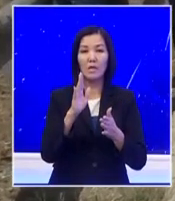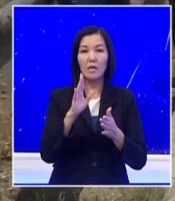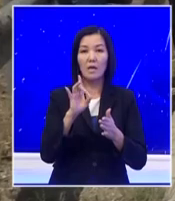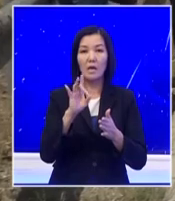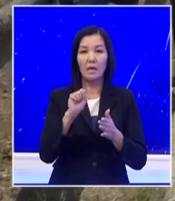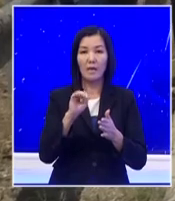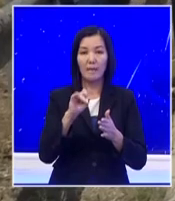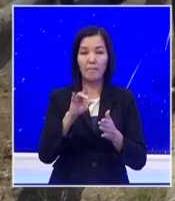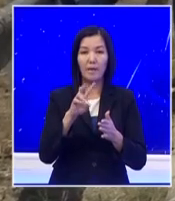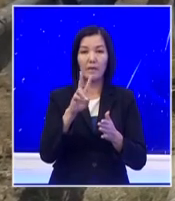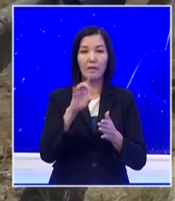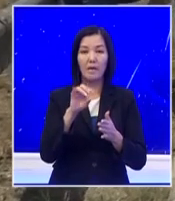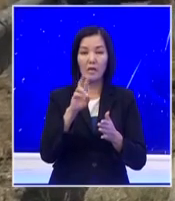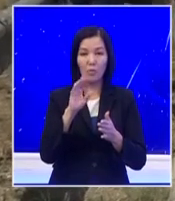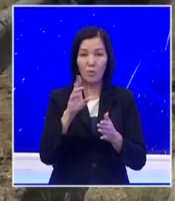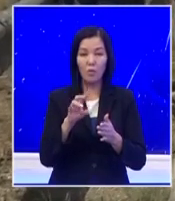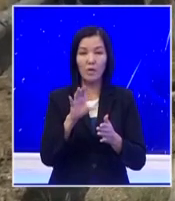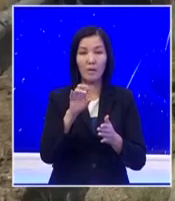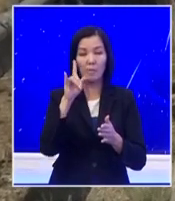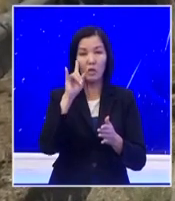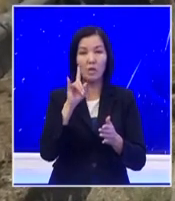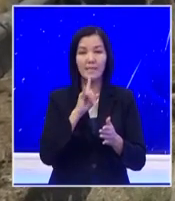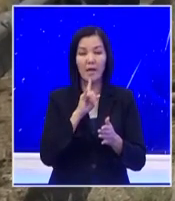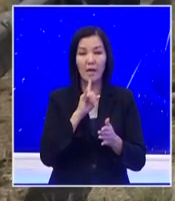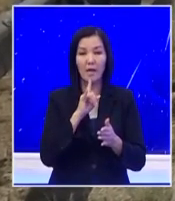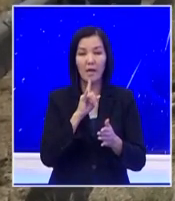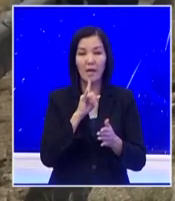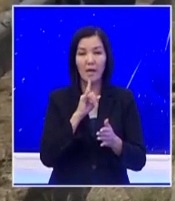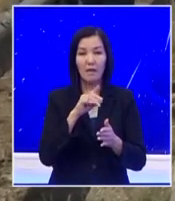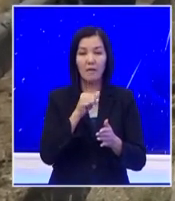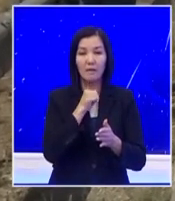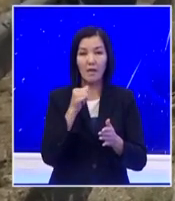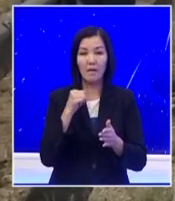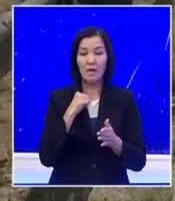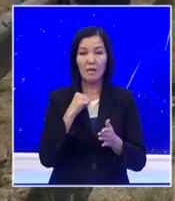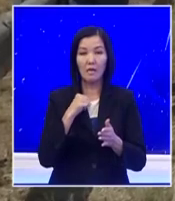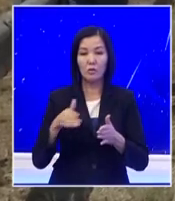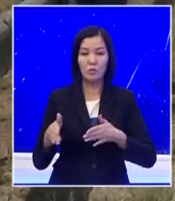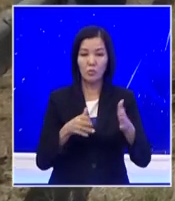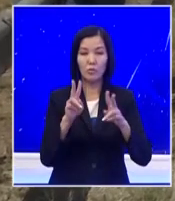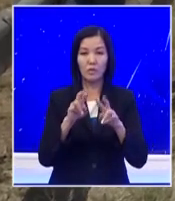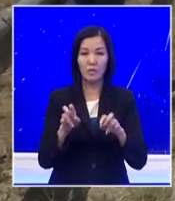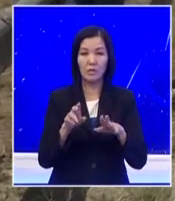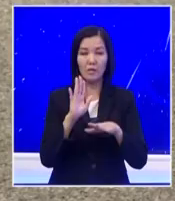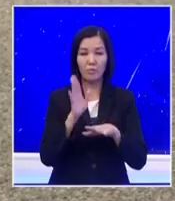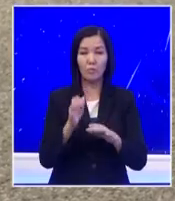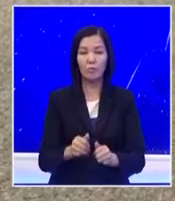Райымбек, Нарынқол, Ембеш қазақ, Талғар аудандарына барайық деп отырмыз жоспар